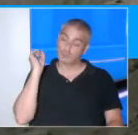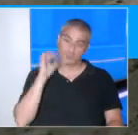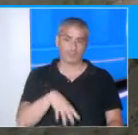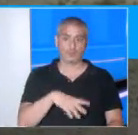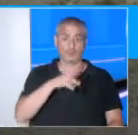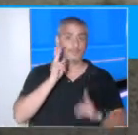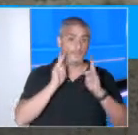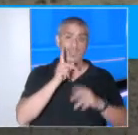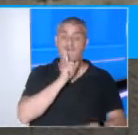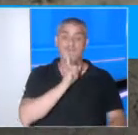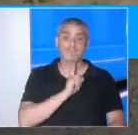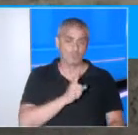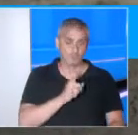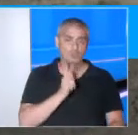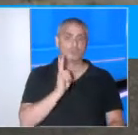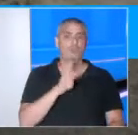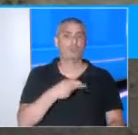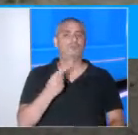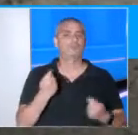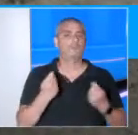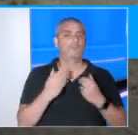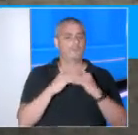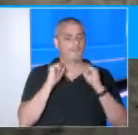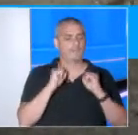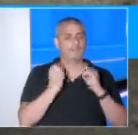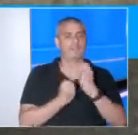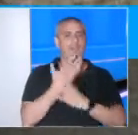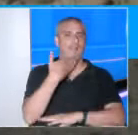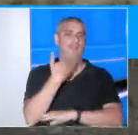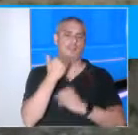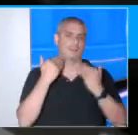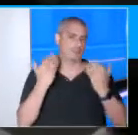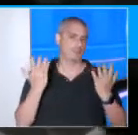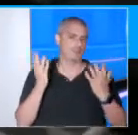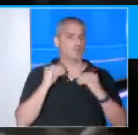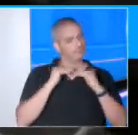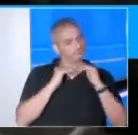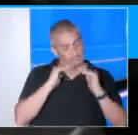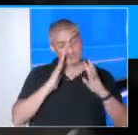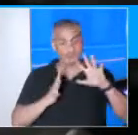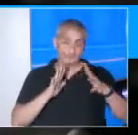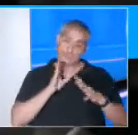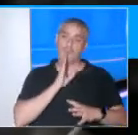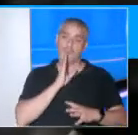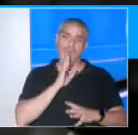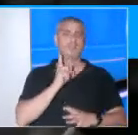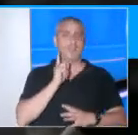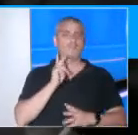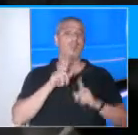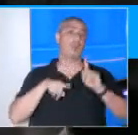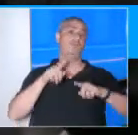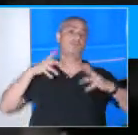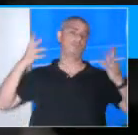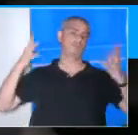הרבה יותר גרוע. בעיראק ובסוריה יש בסיס למדינה מודרני. בסיס רעוע, בסיס בעייתי,